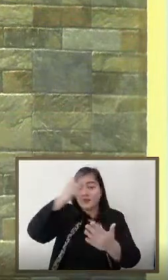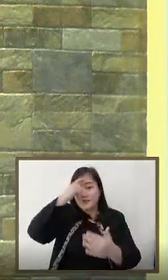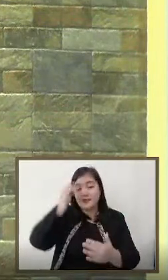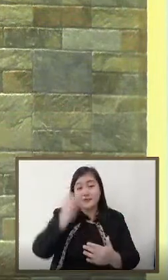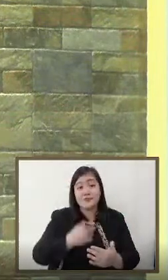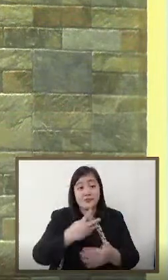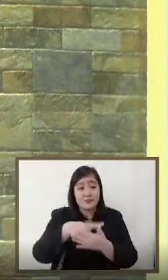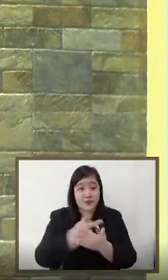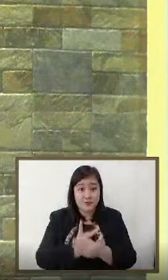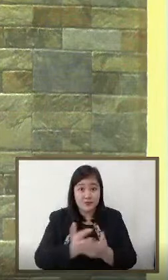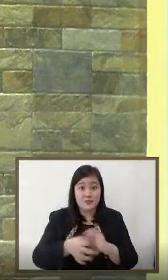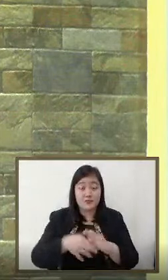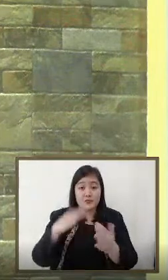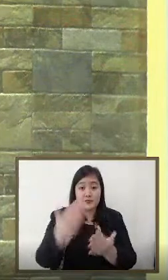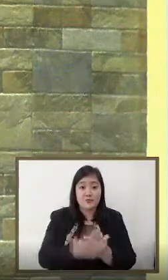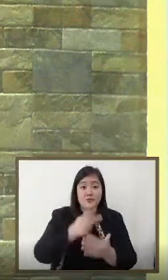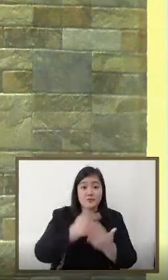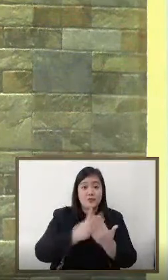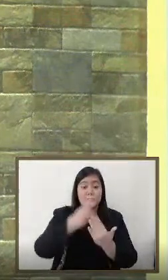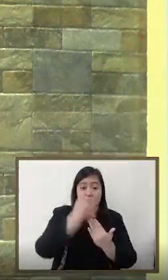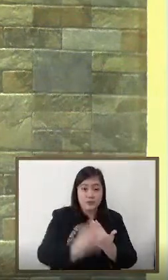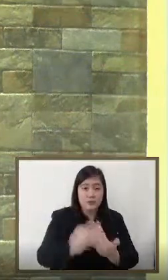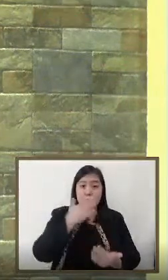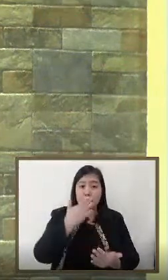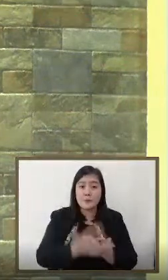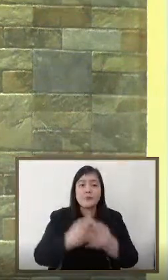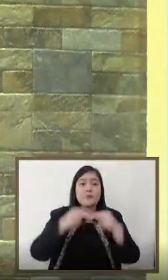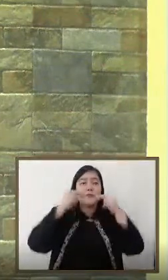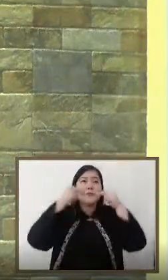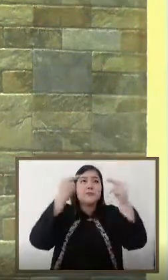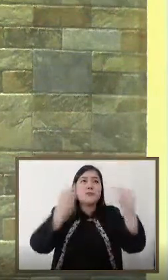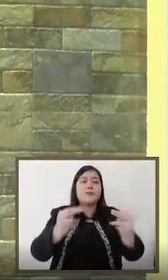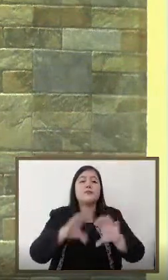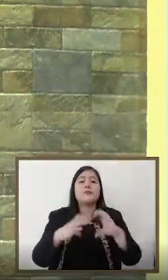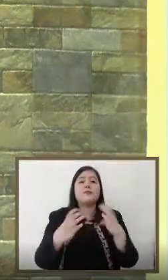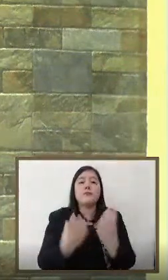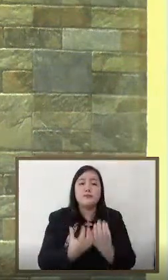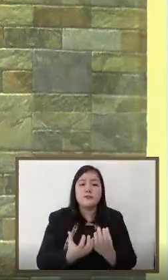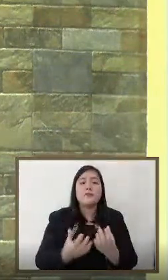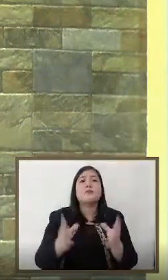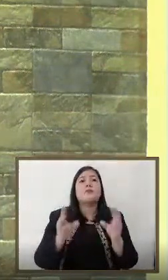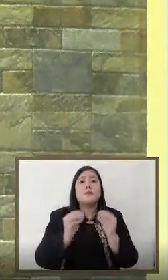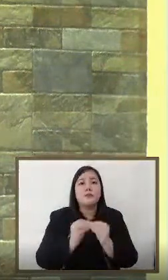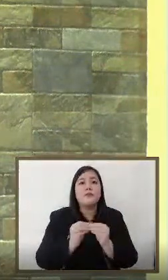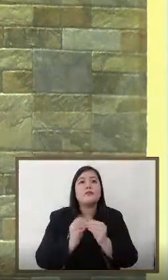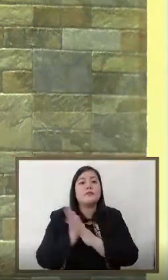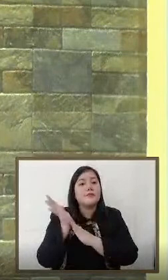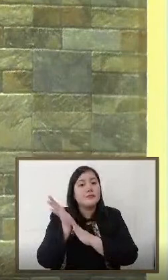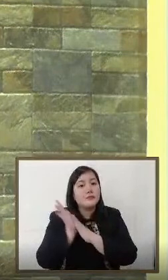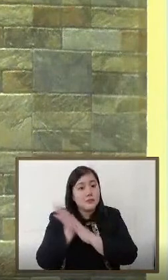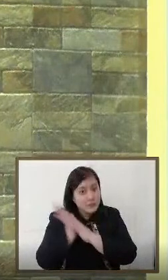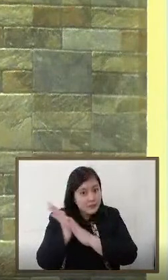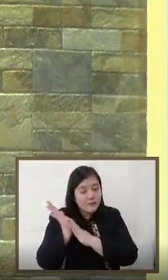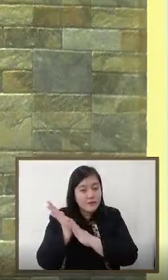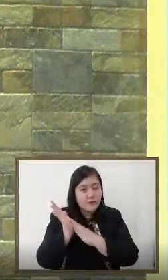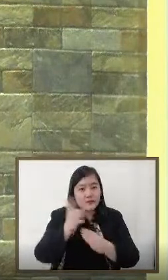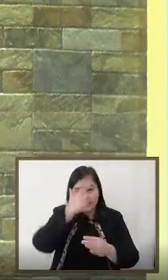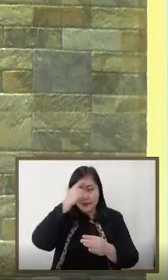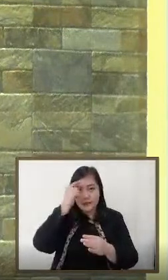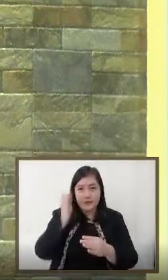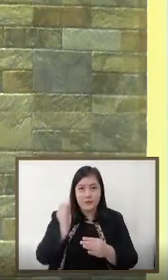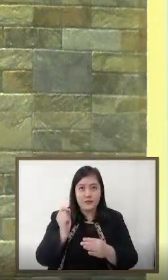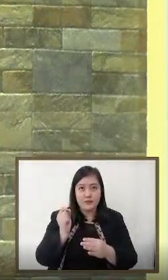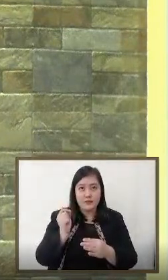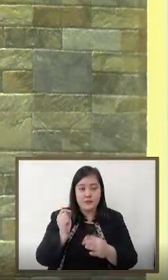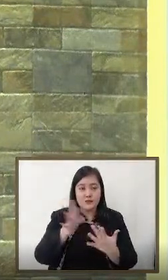yung bagong programa natin ngayon na Good News Class. And lalong naging exciting yung Good News Classes namin. Pati yung mga